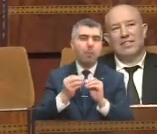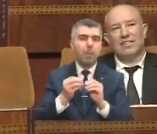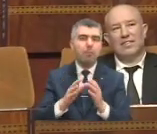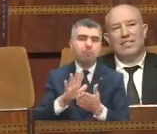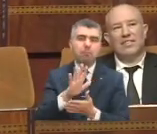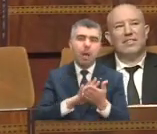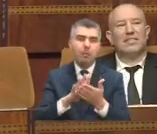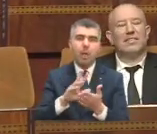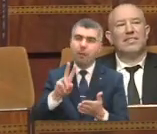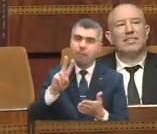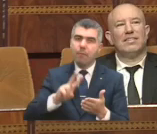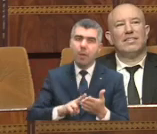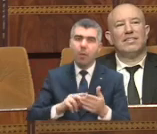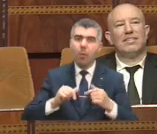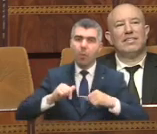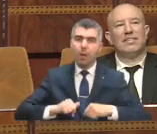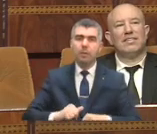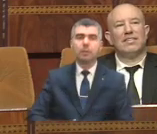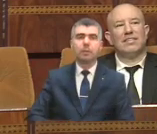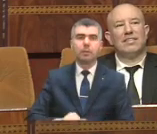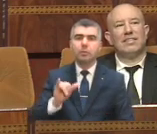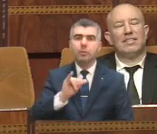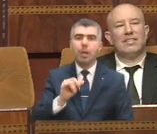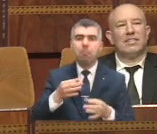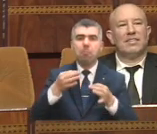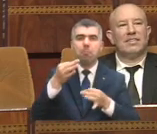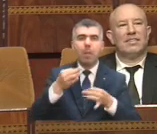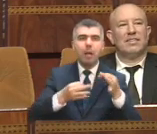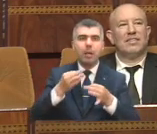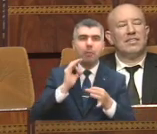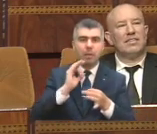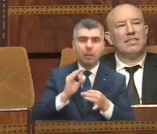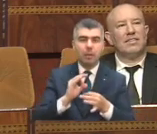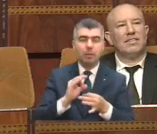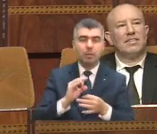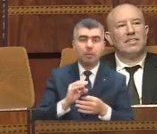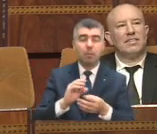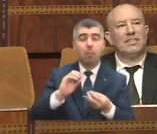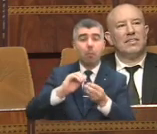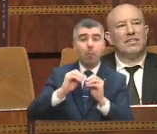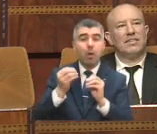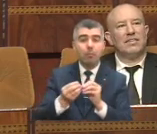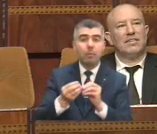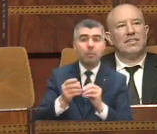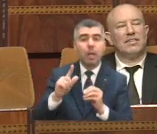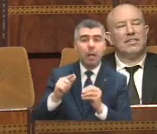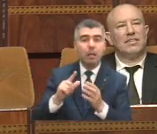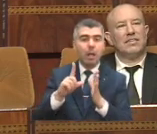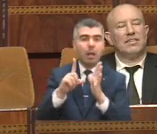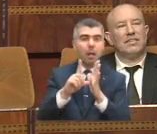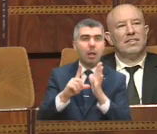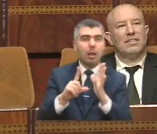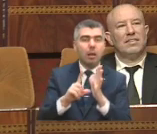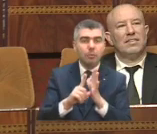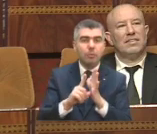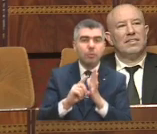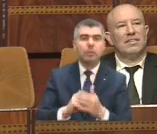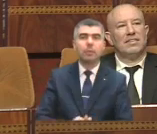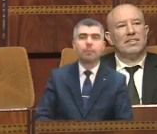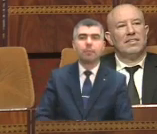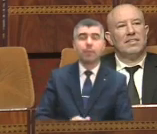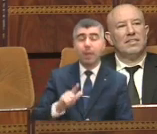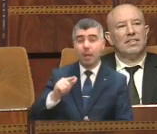السيد الوزير ليس بخلق محاكم ذات تخصص بقدر ما هو إشكال يتعلق بالقوانين، بقدر ما هو